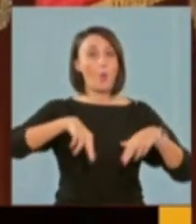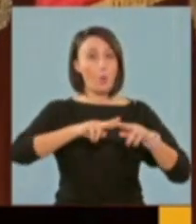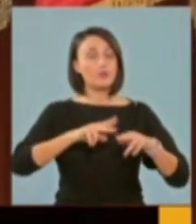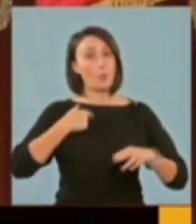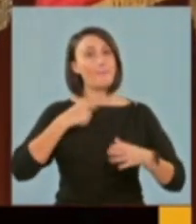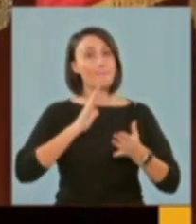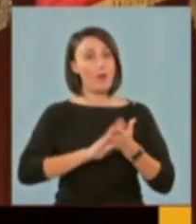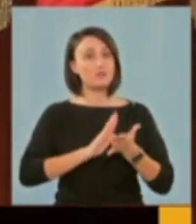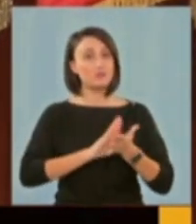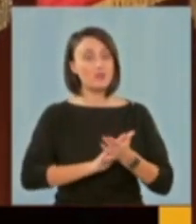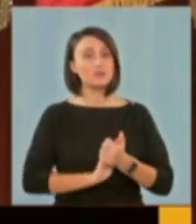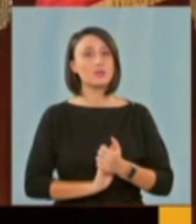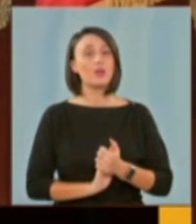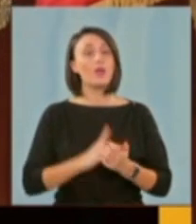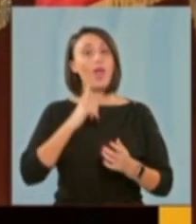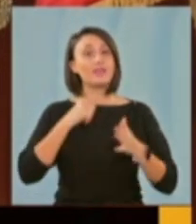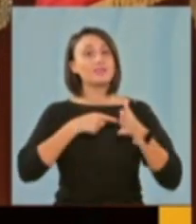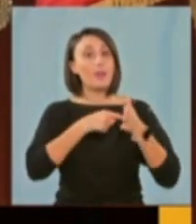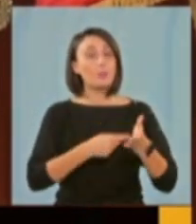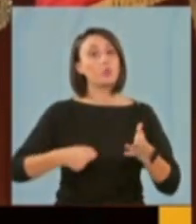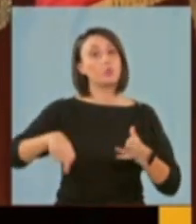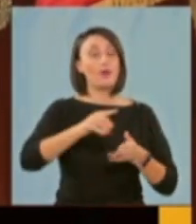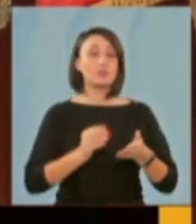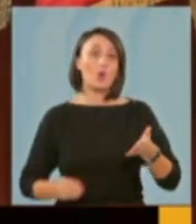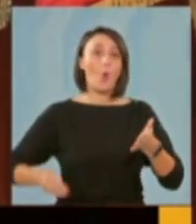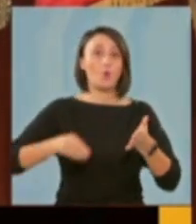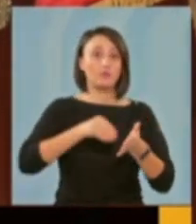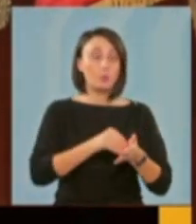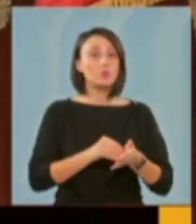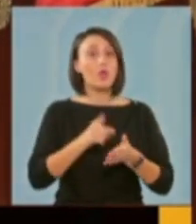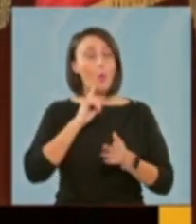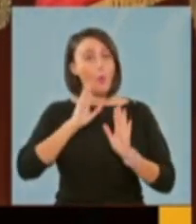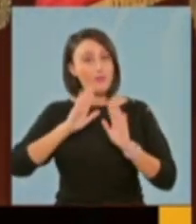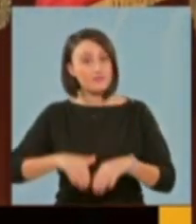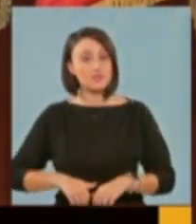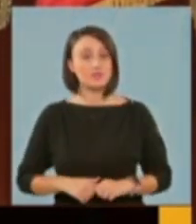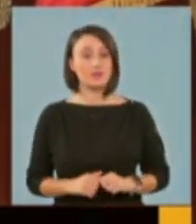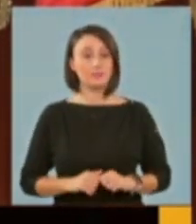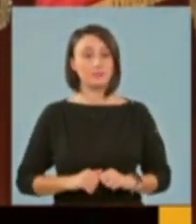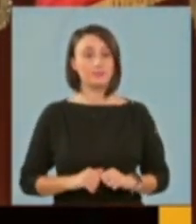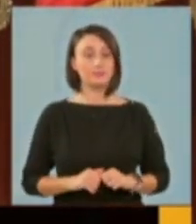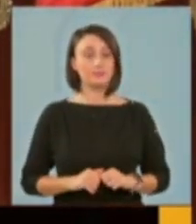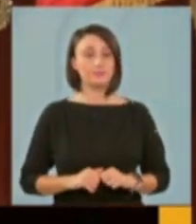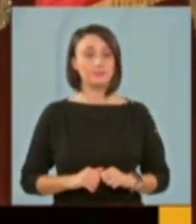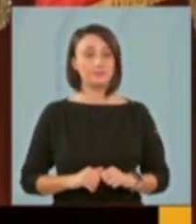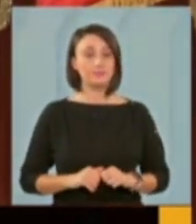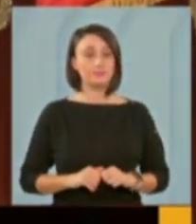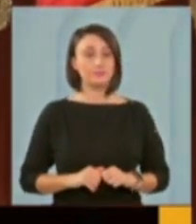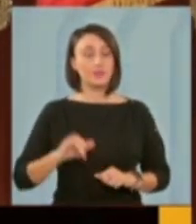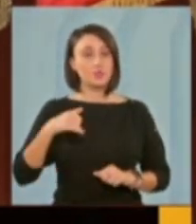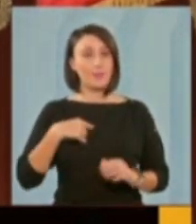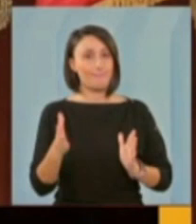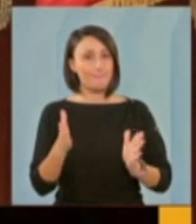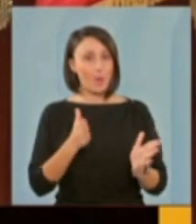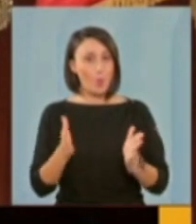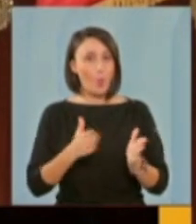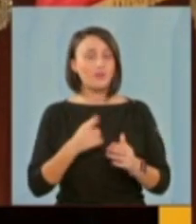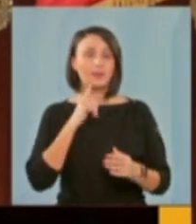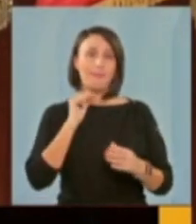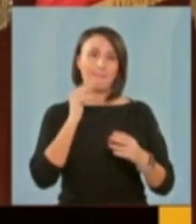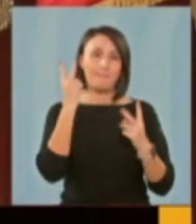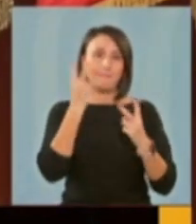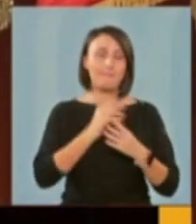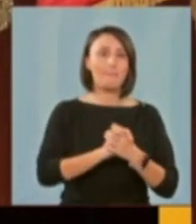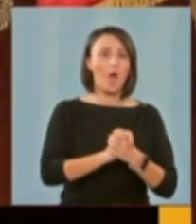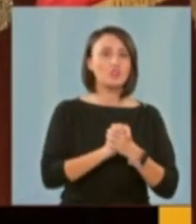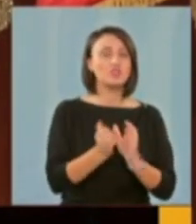mă bazez că exemplul dumneavoastră, contribuția pe care dumneavoastră o aveți și în perioade de pace sau